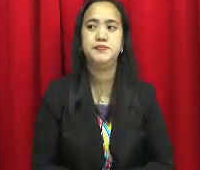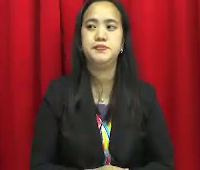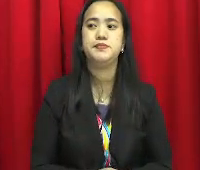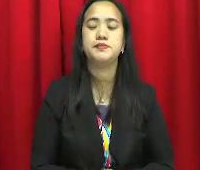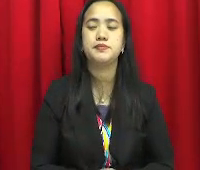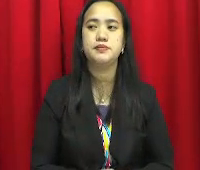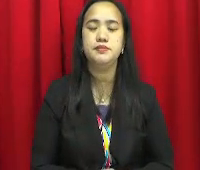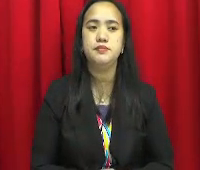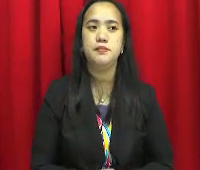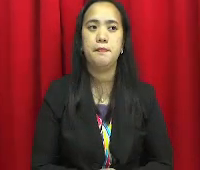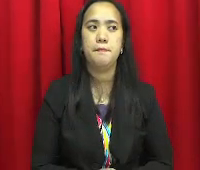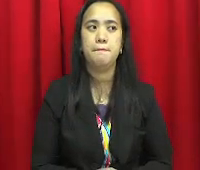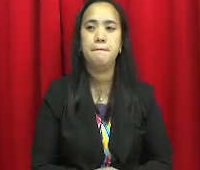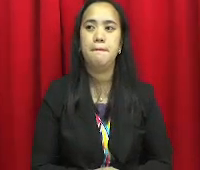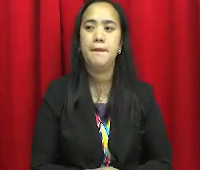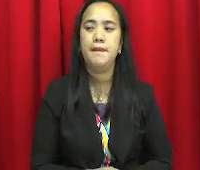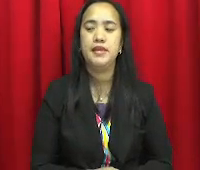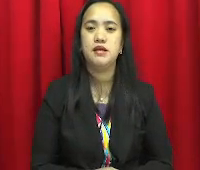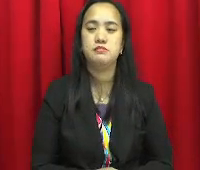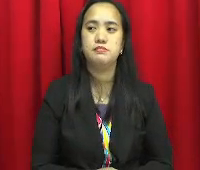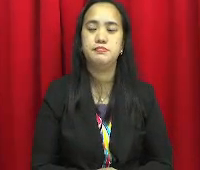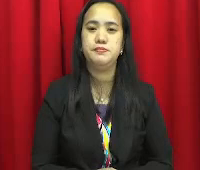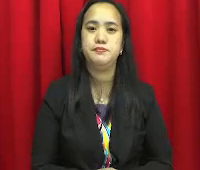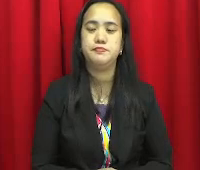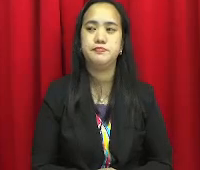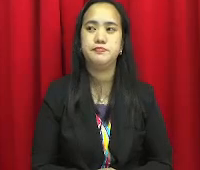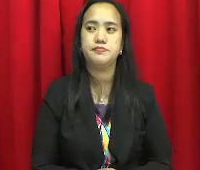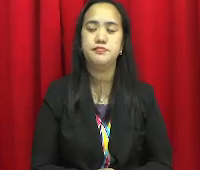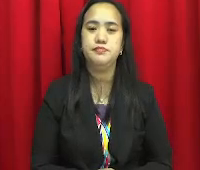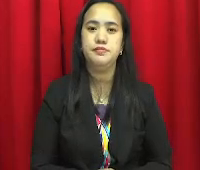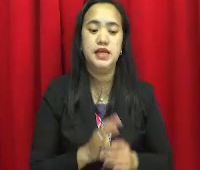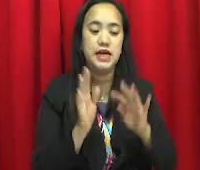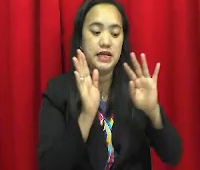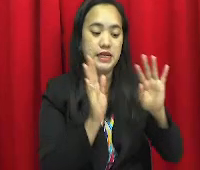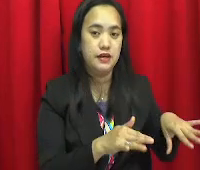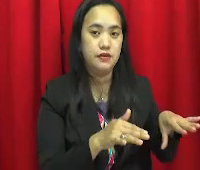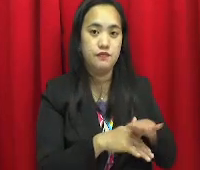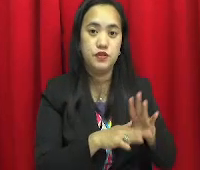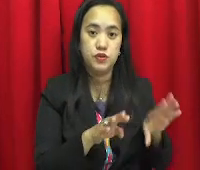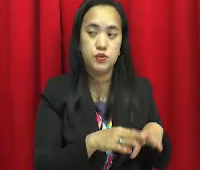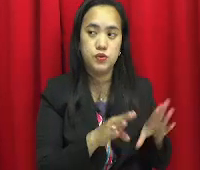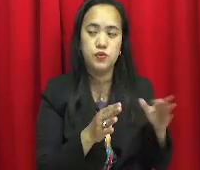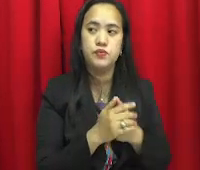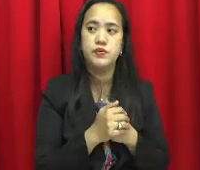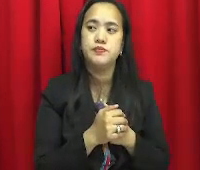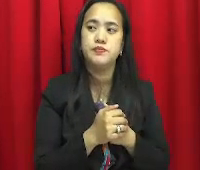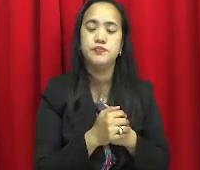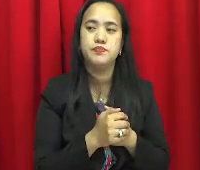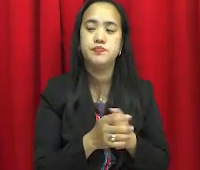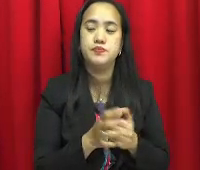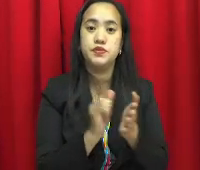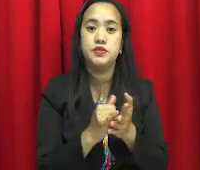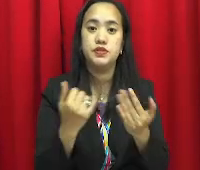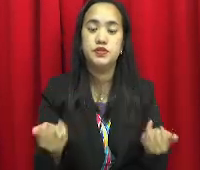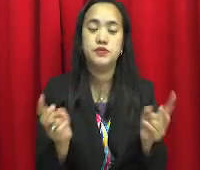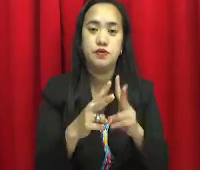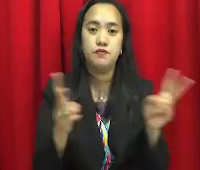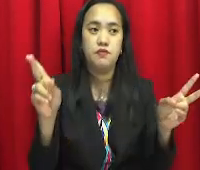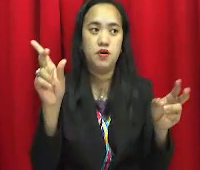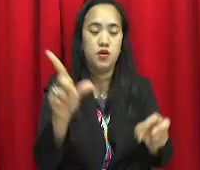meron kang ibabahagi. Just go ahead. Yes, sir. Yung pag-quit ko po sa work, sir, ano to, talagang matagal na nga